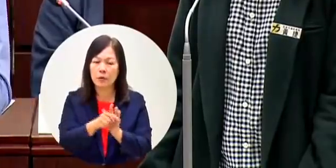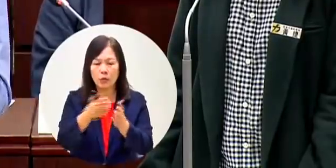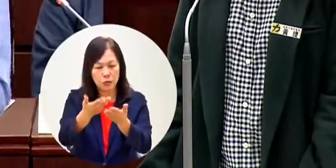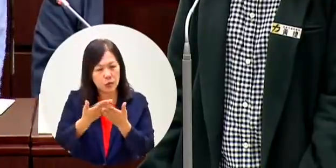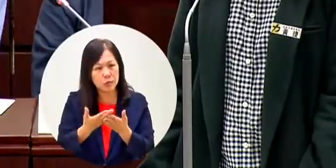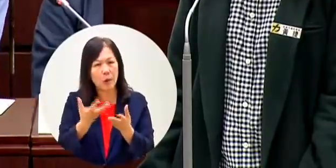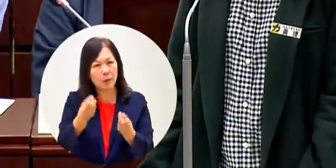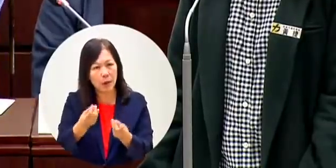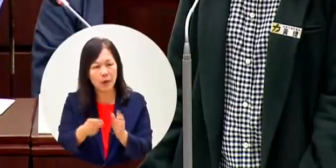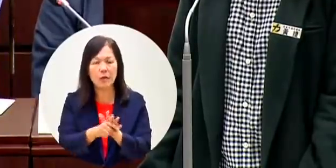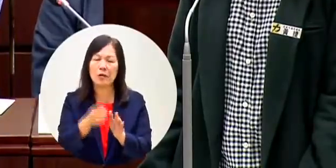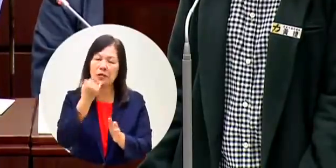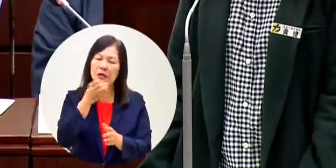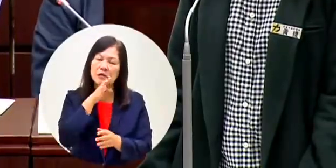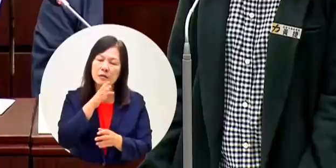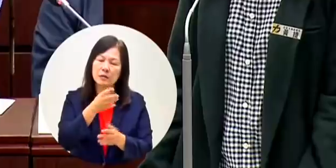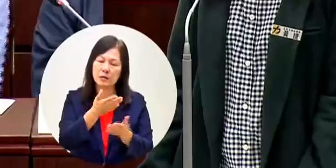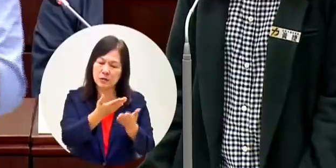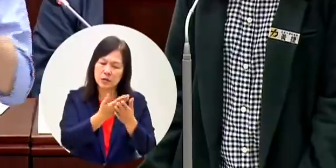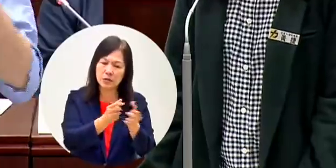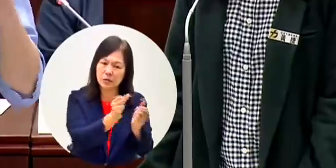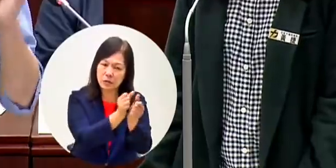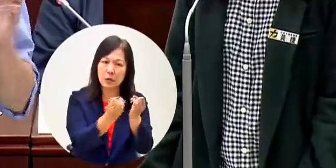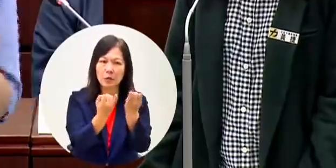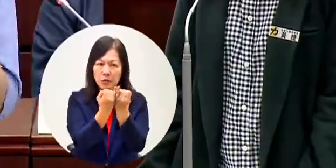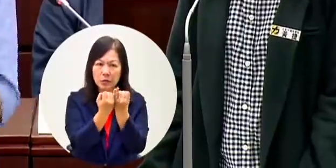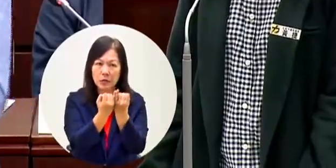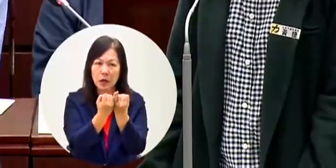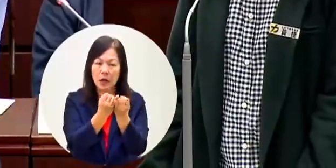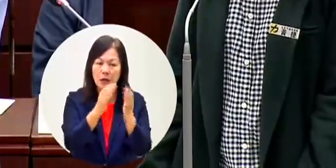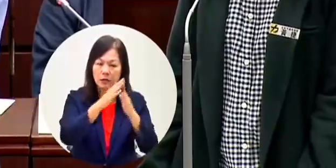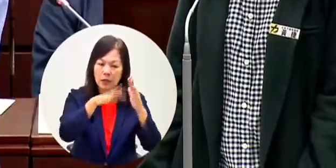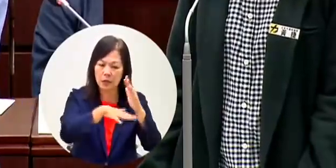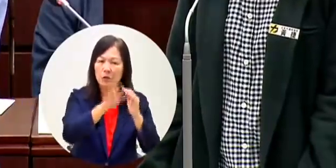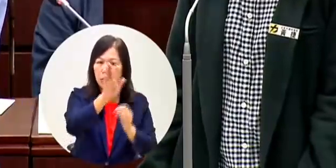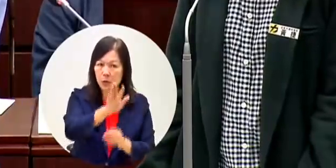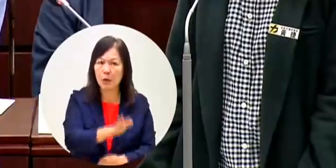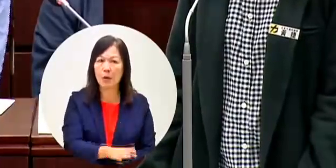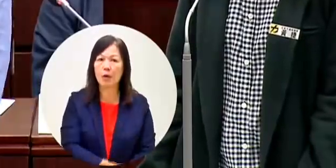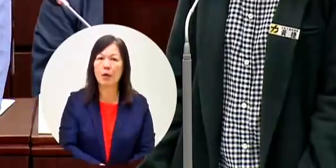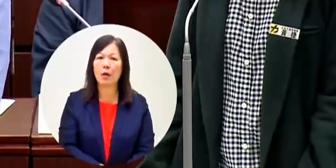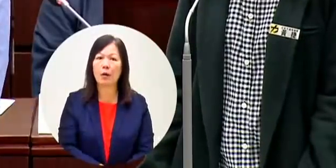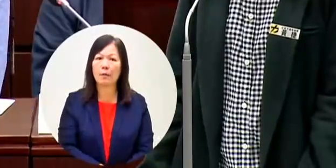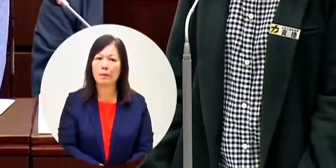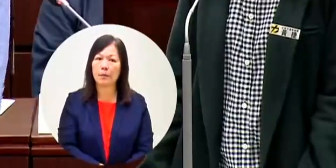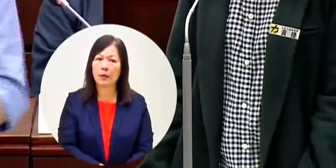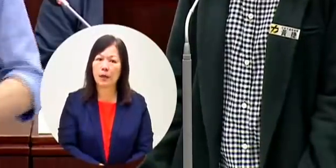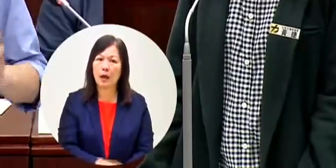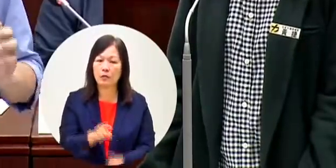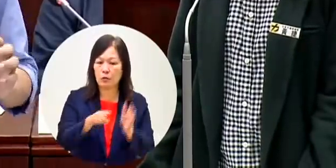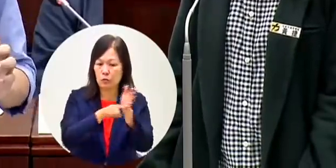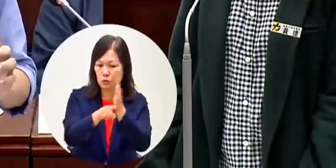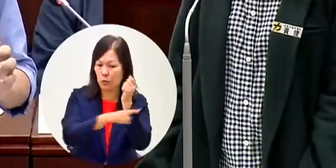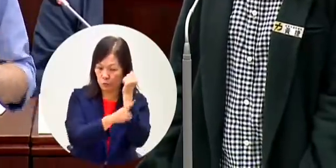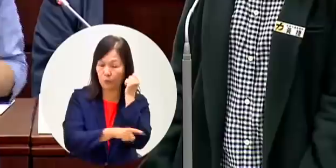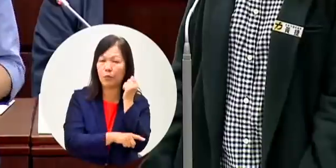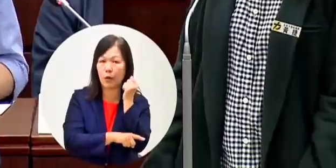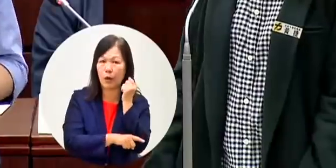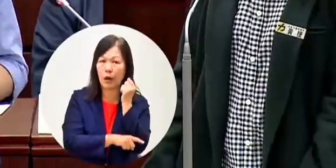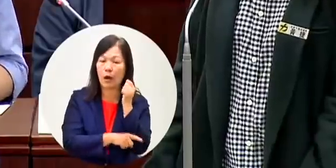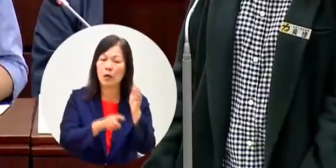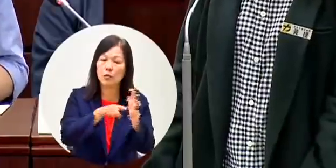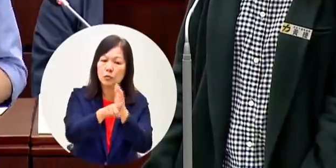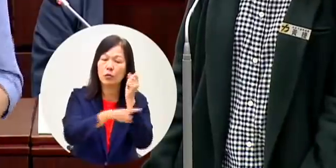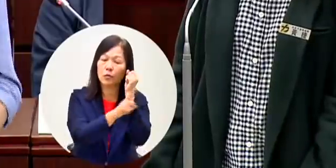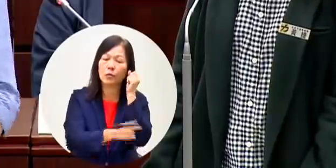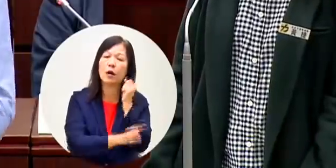同性之间组织自己一个家庭。 那市长接受吗？ 但是专法。为什么专法呢？就是说不要去碰触民法